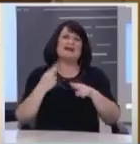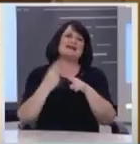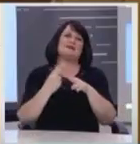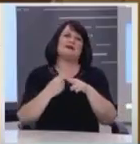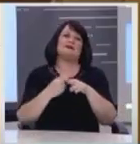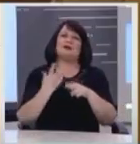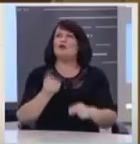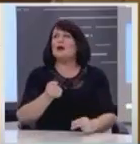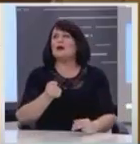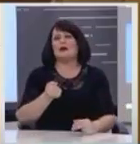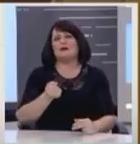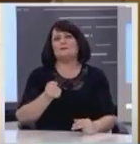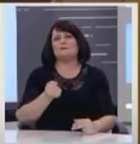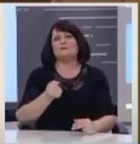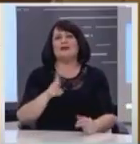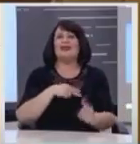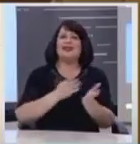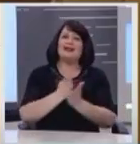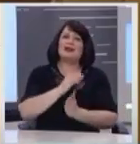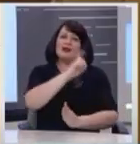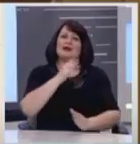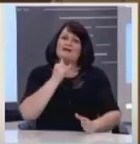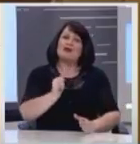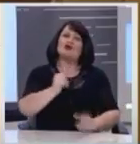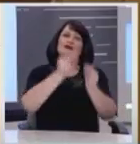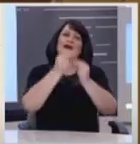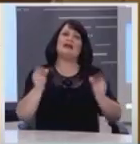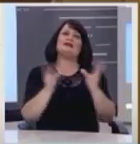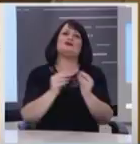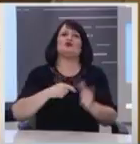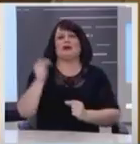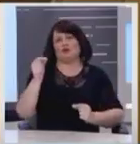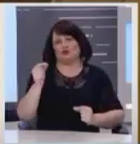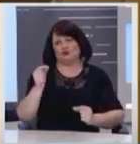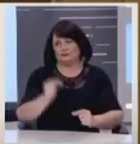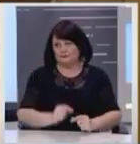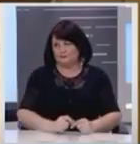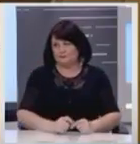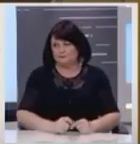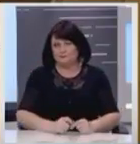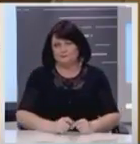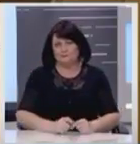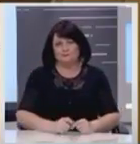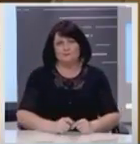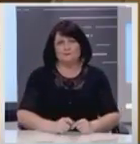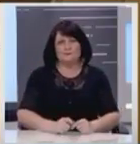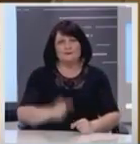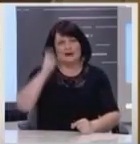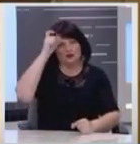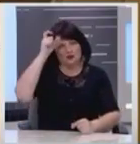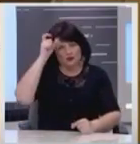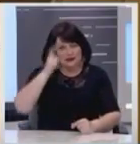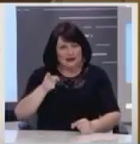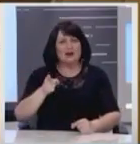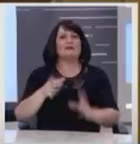έχει η δίκαιη και βιώσιμη επίλυση του Κυπριακού για την ίδια, για τις